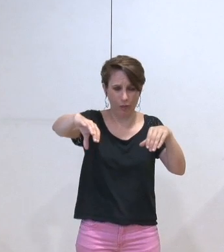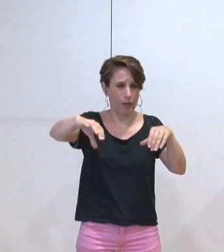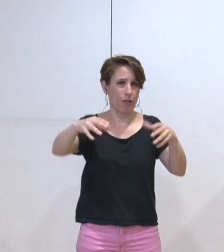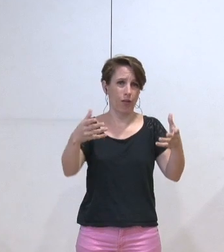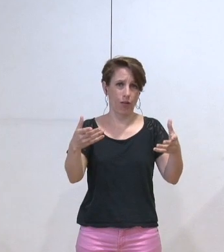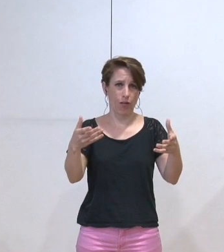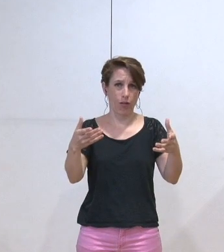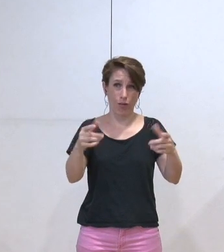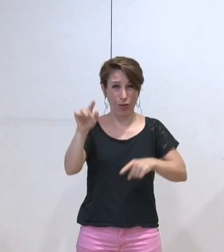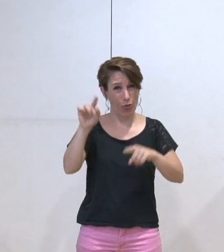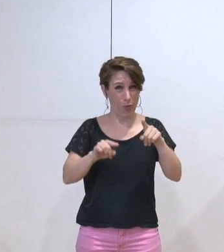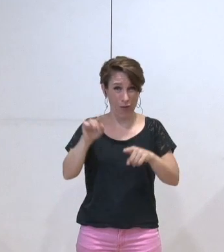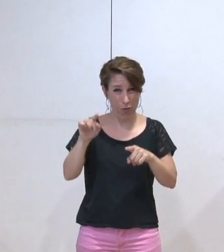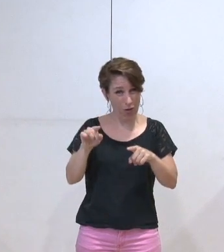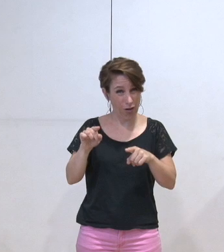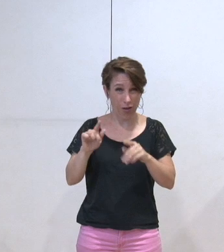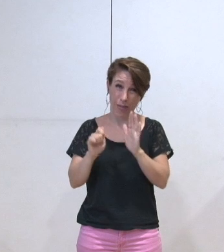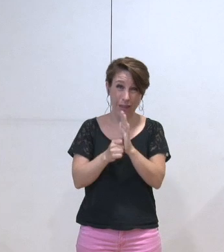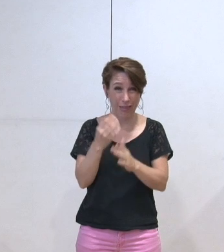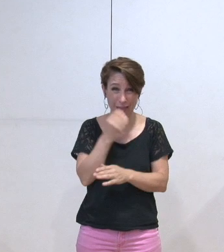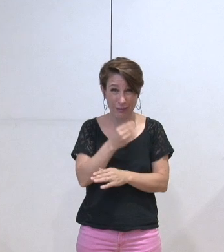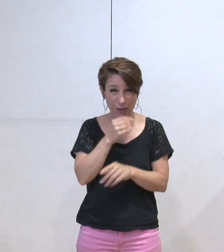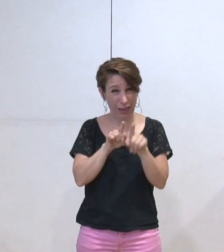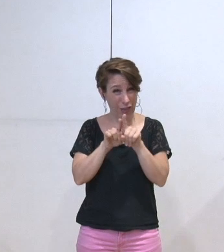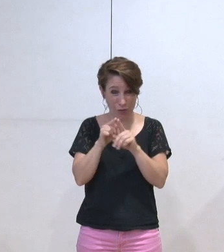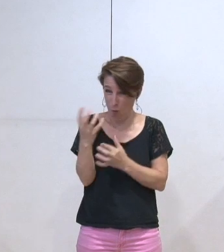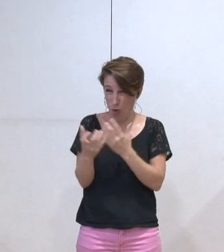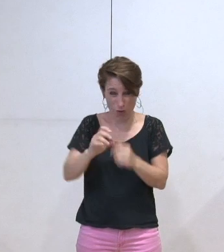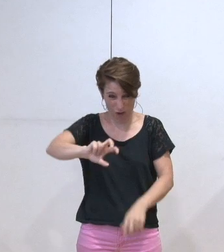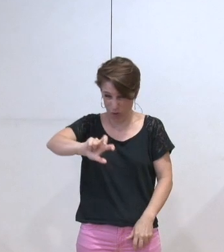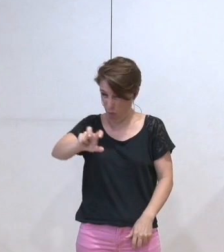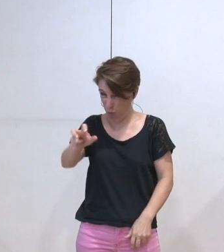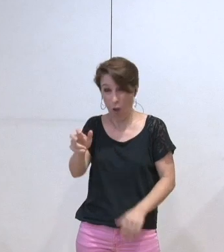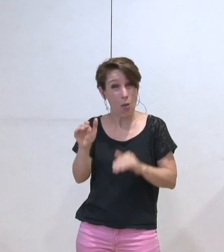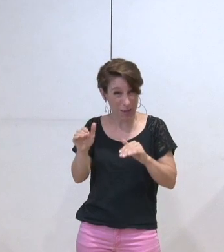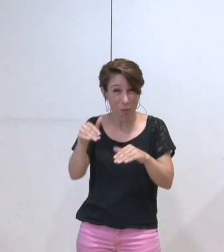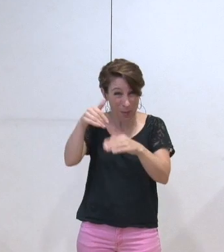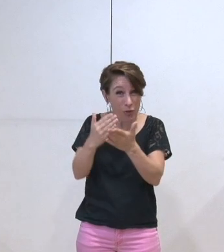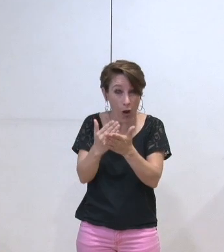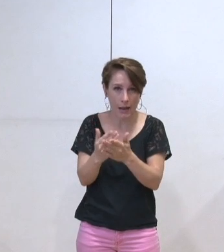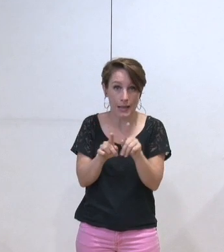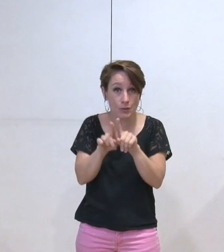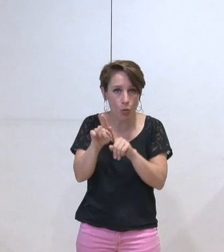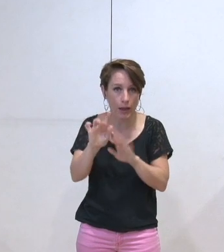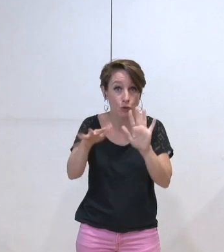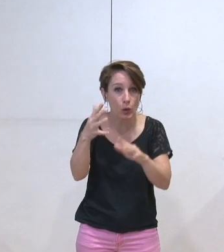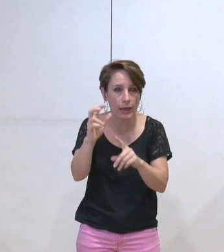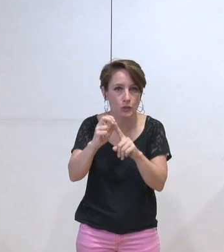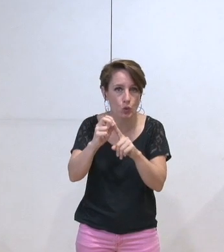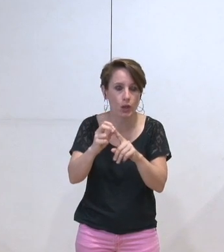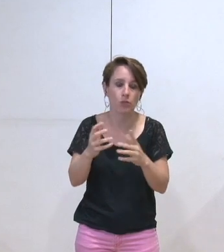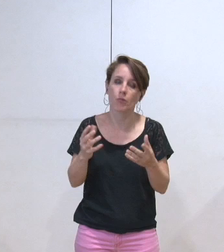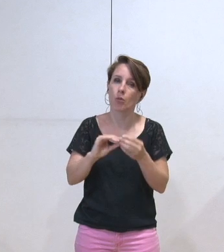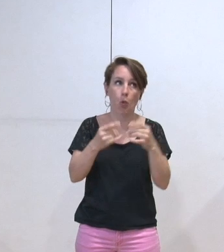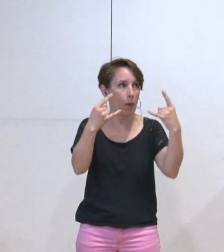il pouvait faire jusqu'à 15°gr en hiver alors que le chauffage était à fond donc c'est des problèmes d'huisserie mais aussi des problèmes d'isolation